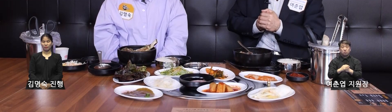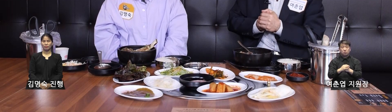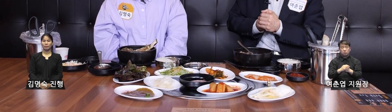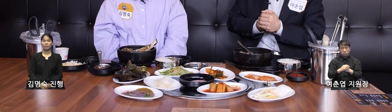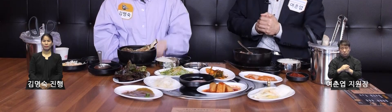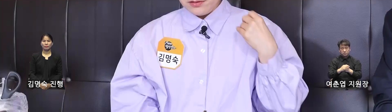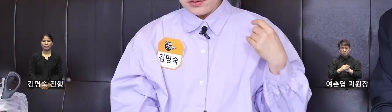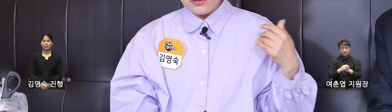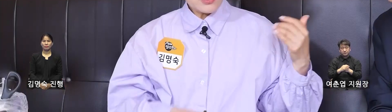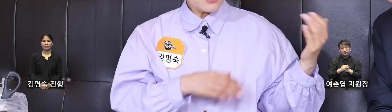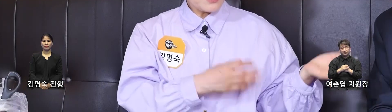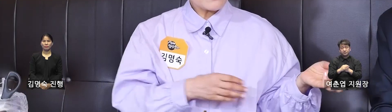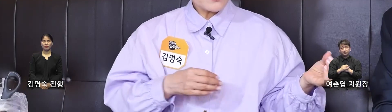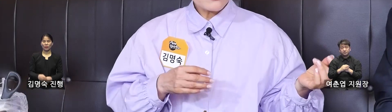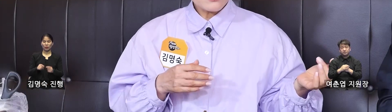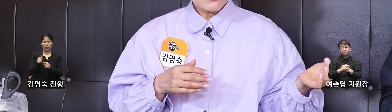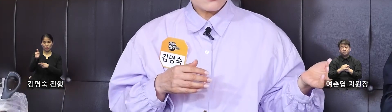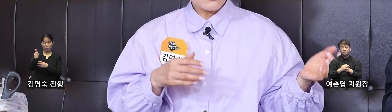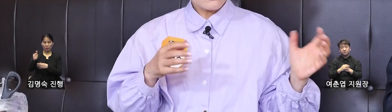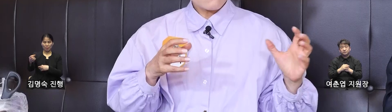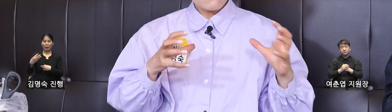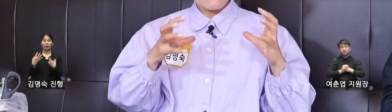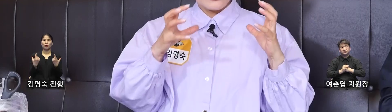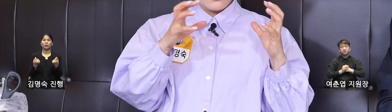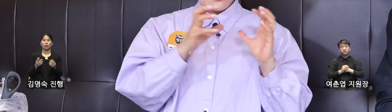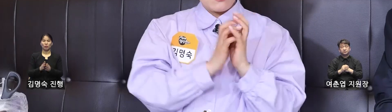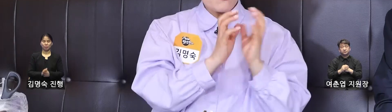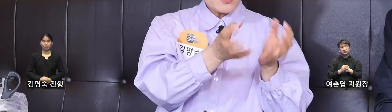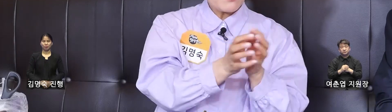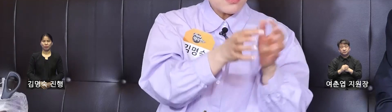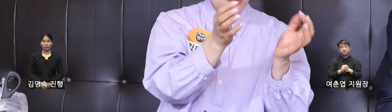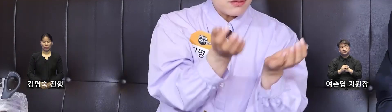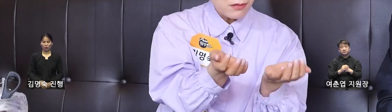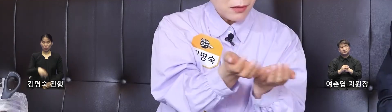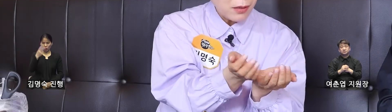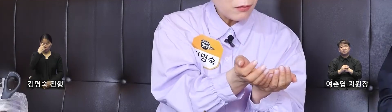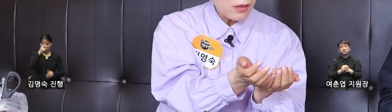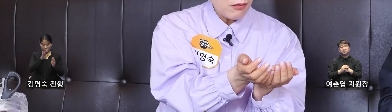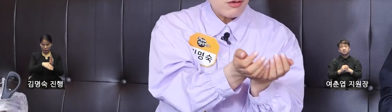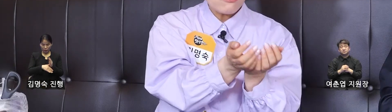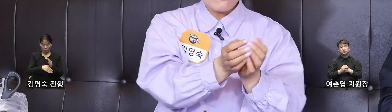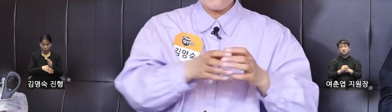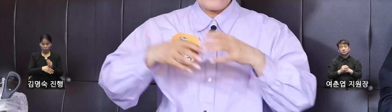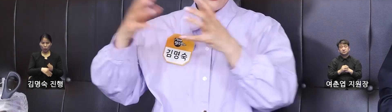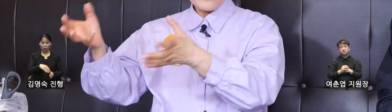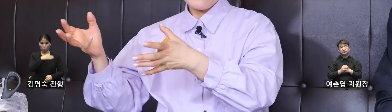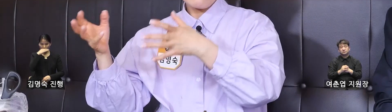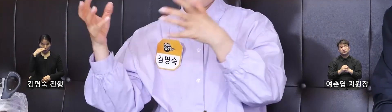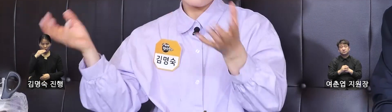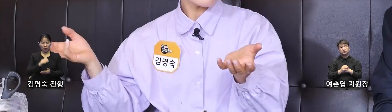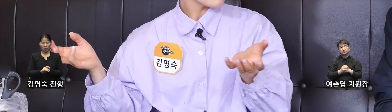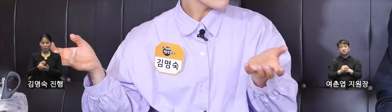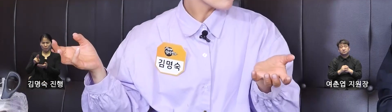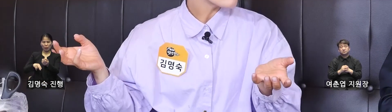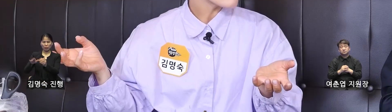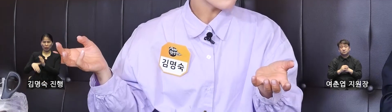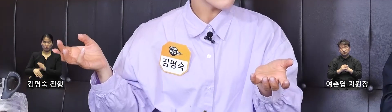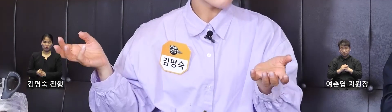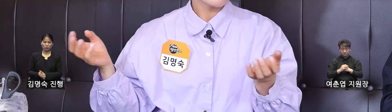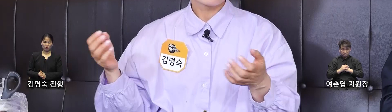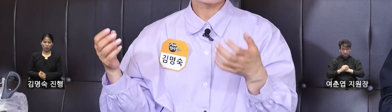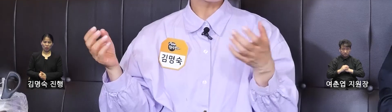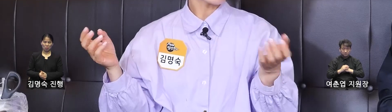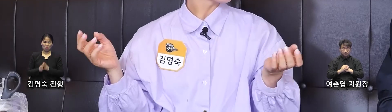하고 있습니다. 예. 주원장님 말씀해 주신 것처럼 아까도 검사 받을 때는 제대로 된 거 하고서 팔 때는 진짜 이렇게